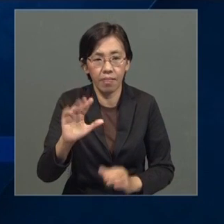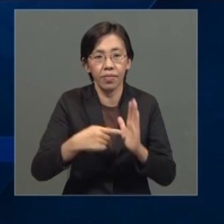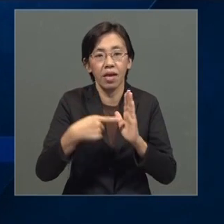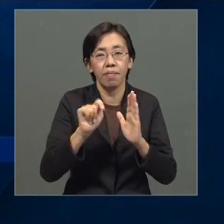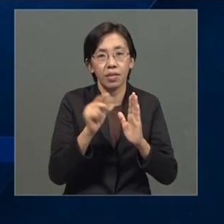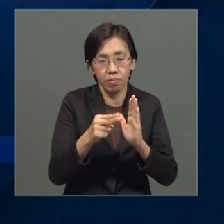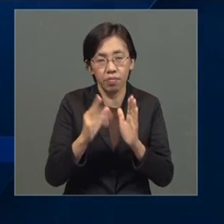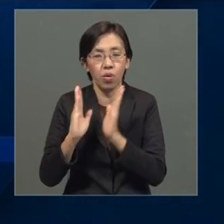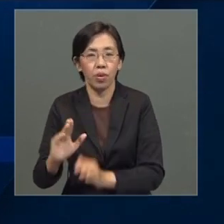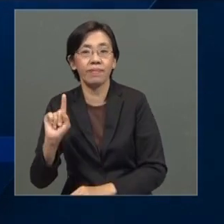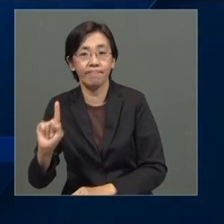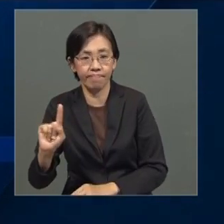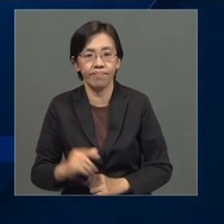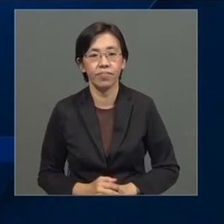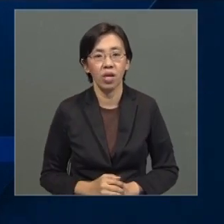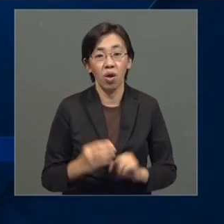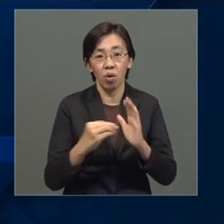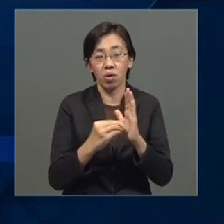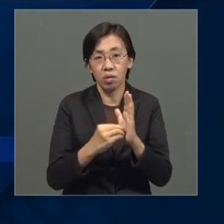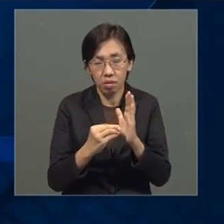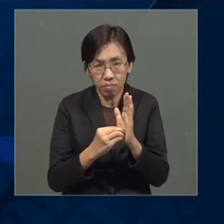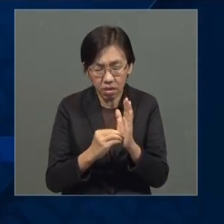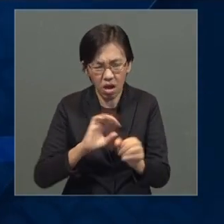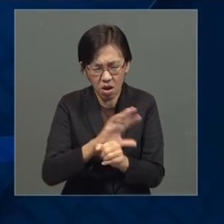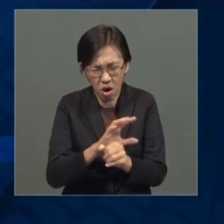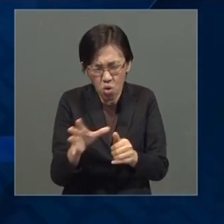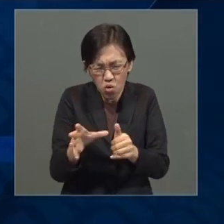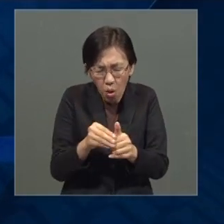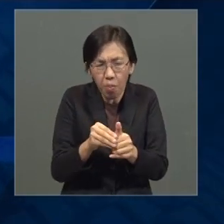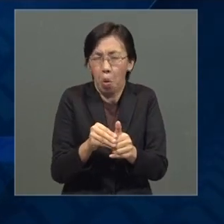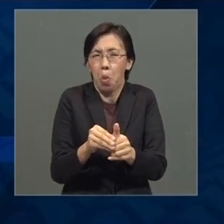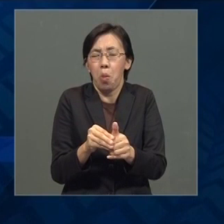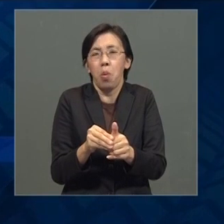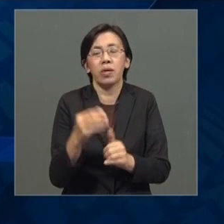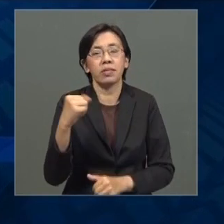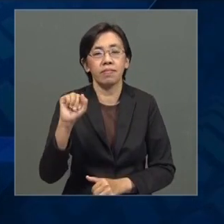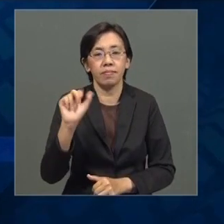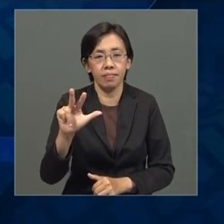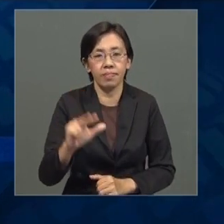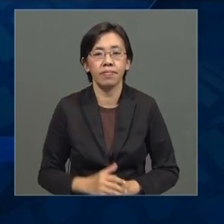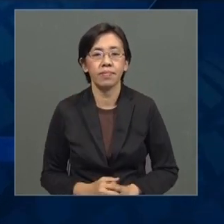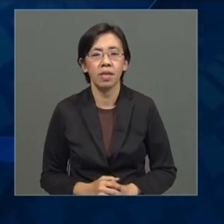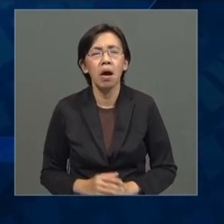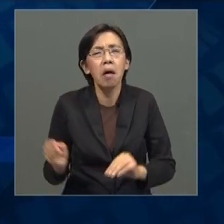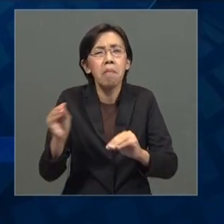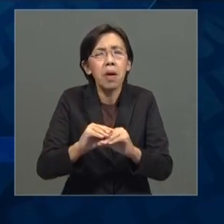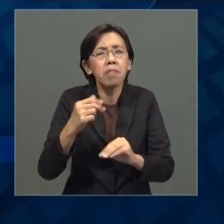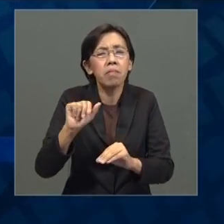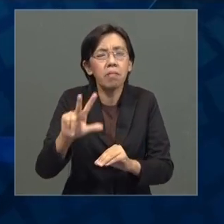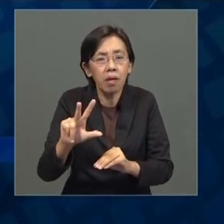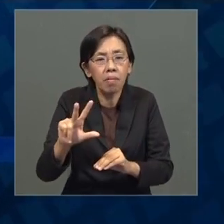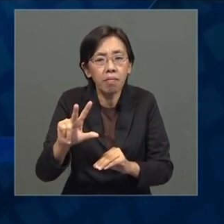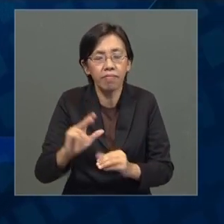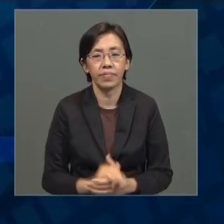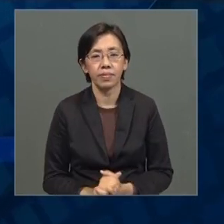านีอีก1รายกทม.ตัวเลขที่พบในระบบบริการวันนี้13รายนะคะที่เพิ่มขึ้นมาในหน้าถัด